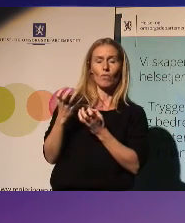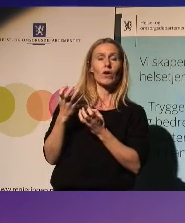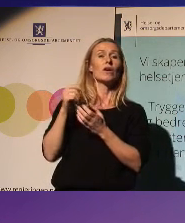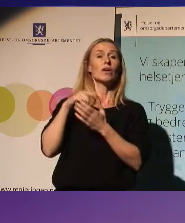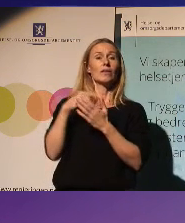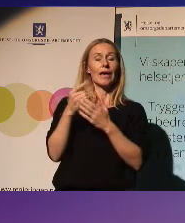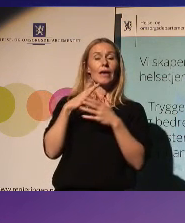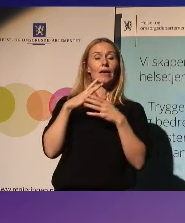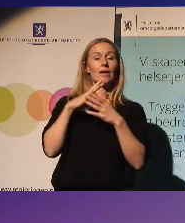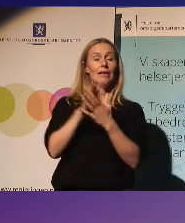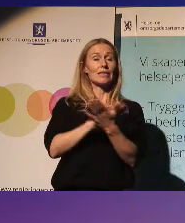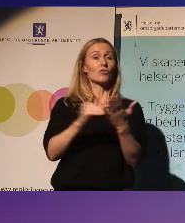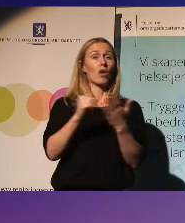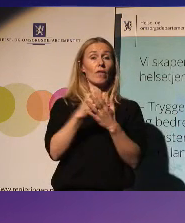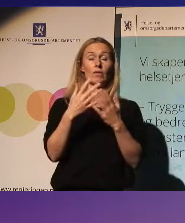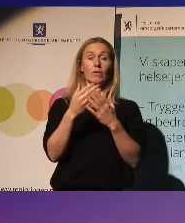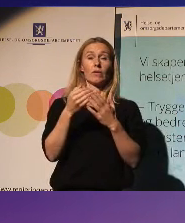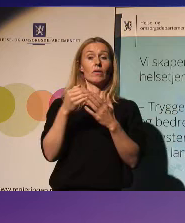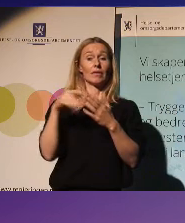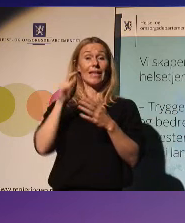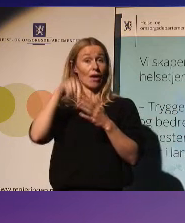eller reduserte hjelpebehov.